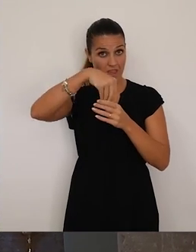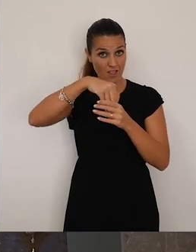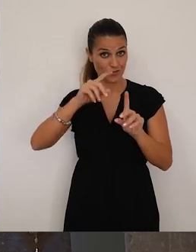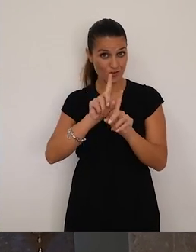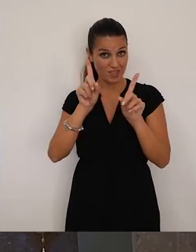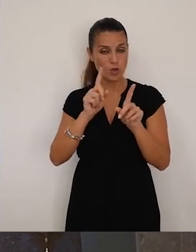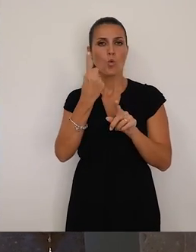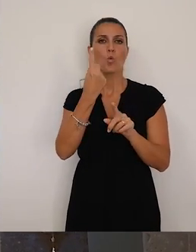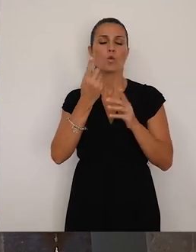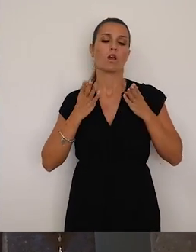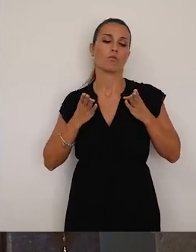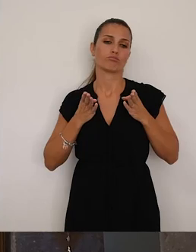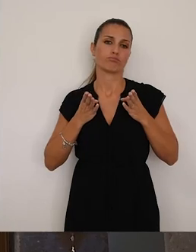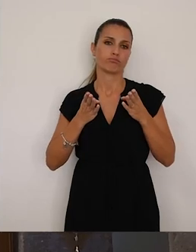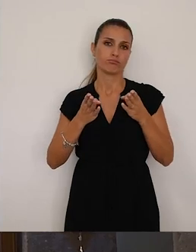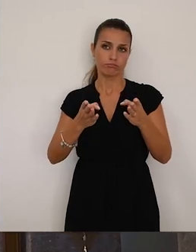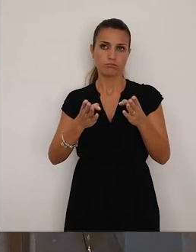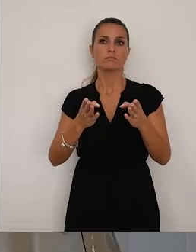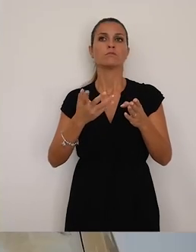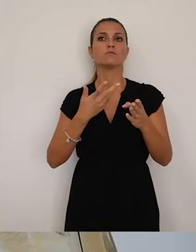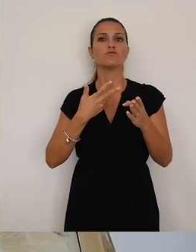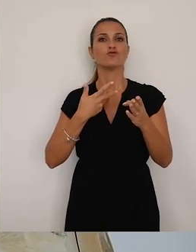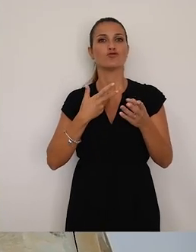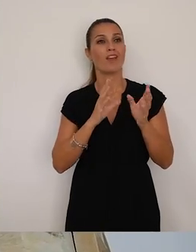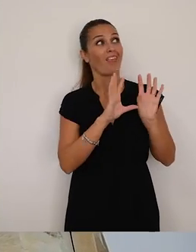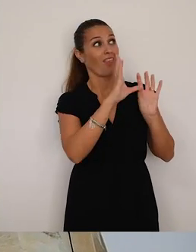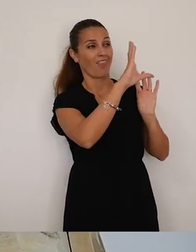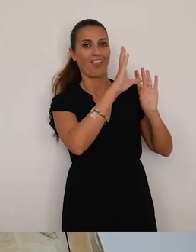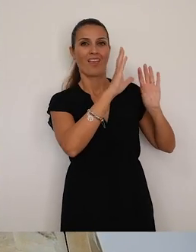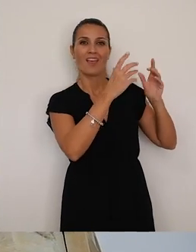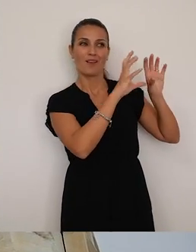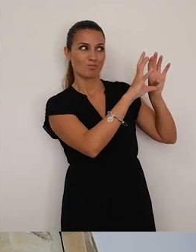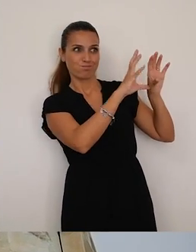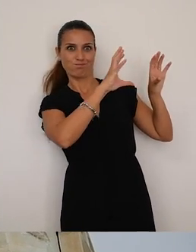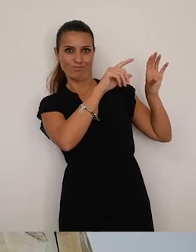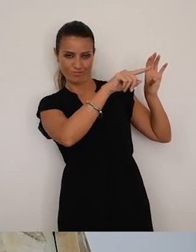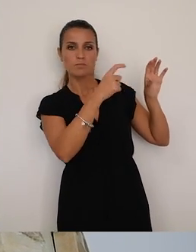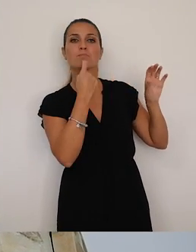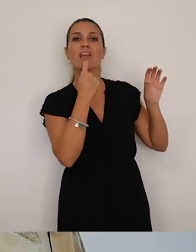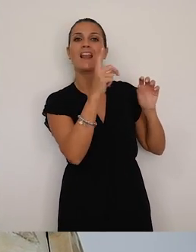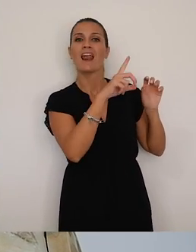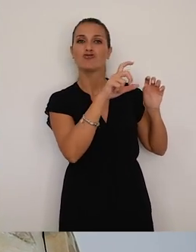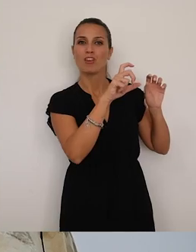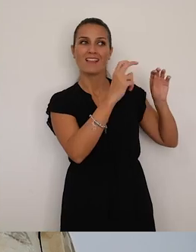L'interno si presenta con un'unica navata dominata dal pulpito monumentale interamente realizzato in pietra leccese.